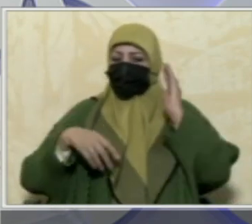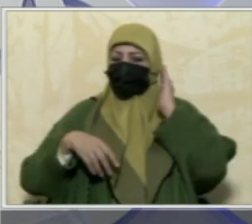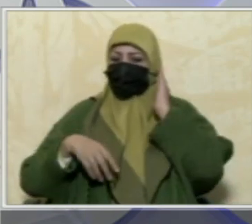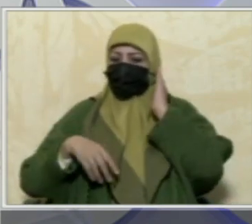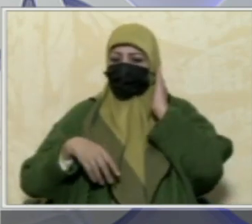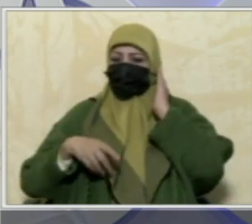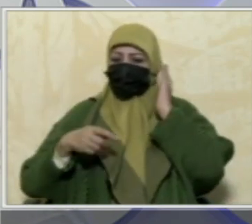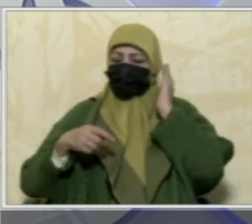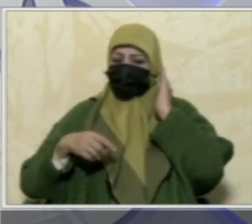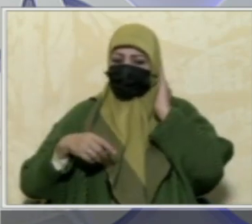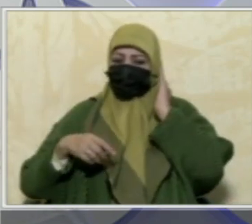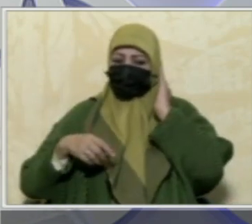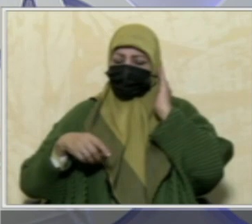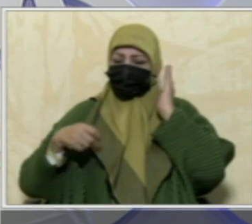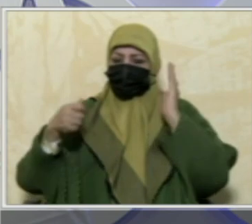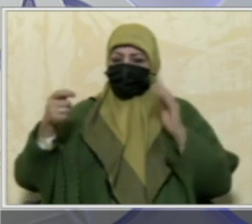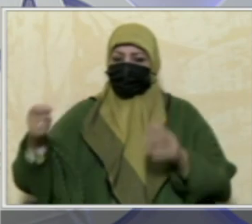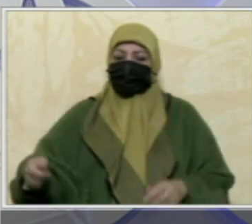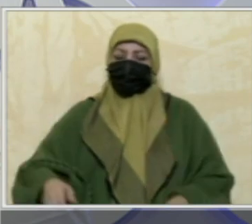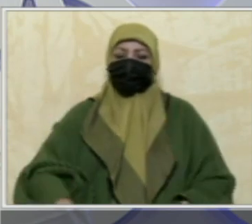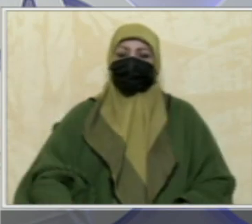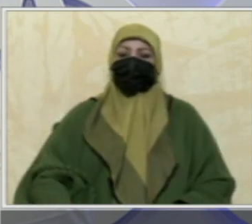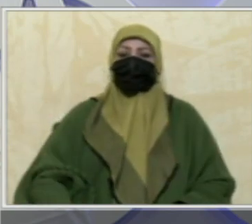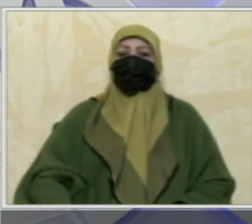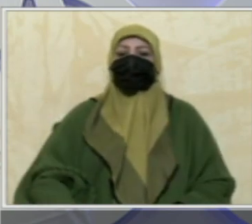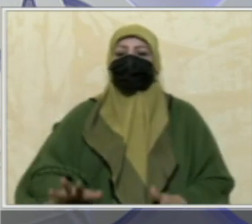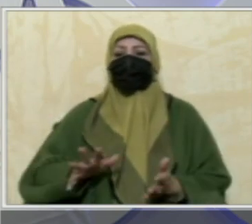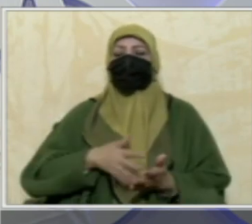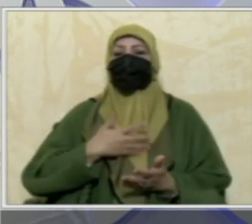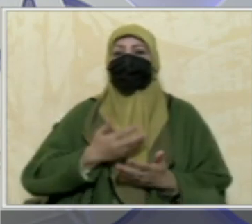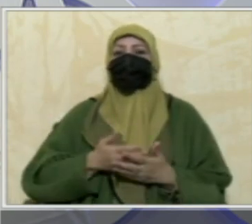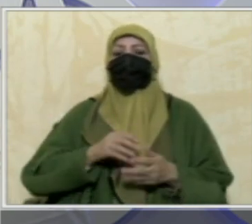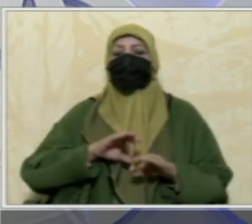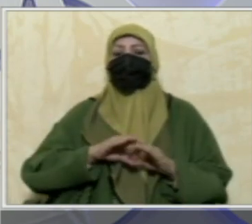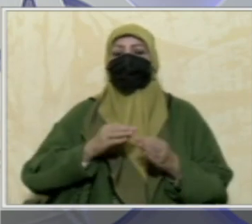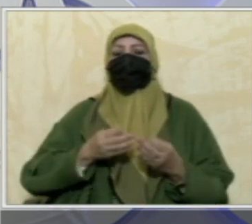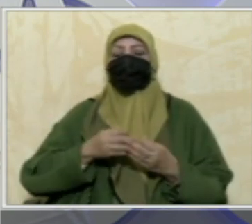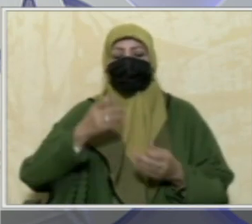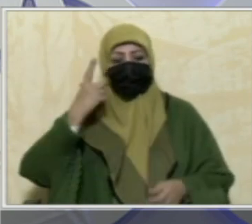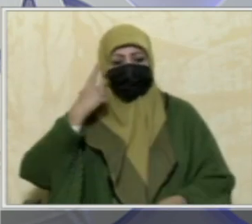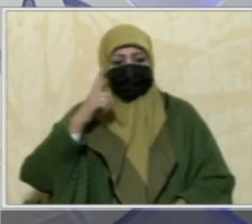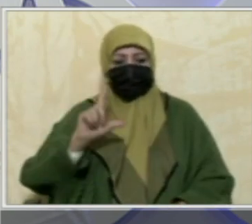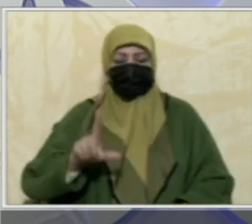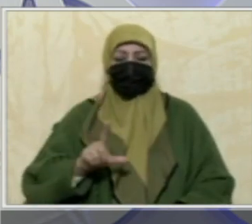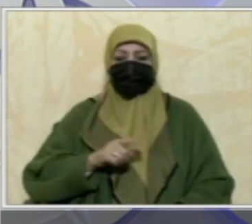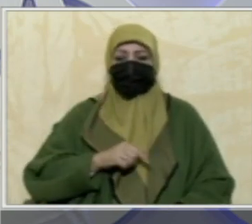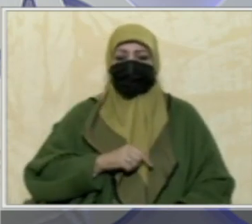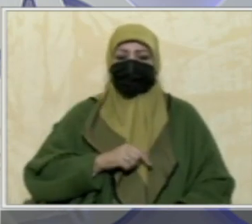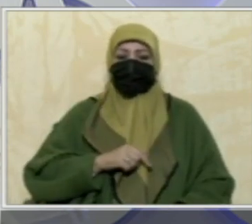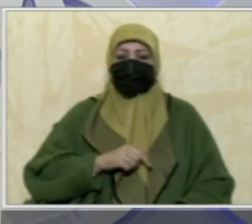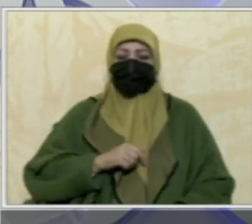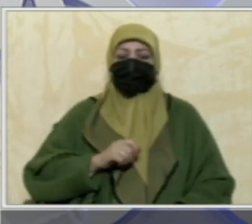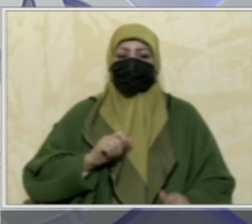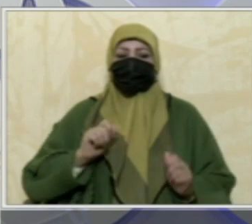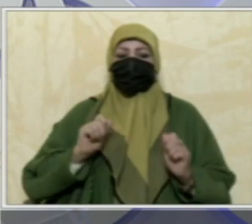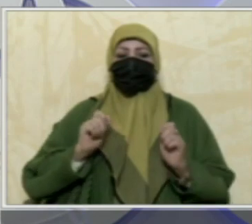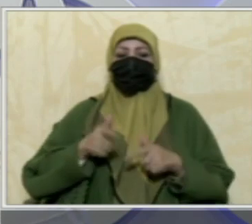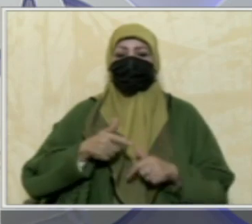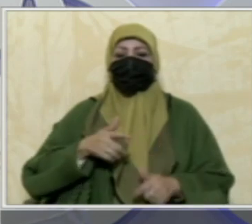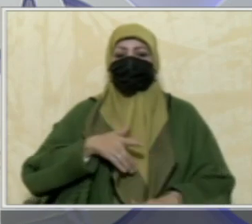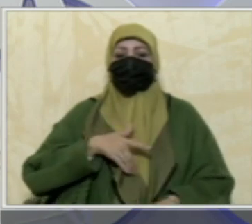واقع المجتمع الليبي اعرف ان الذي لا يضحي يشعر بحرج اجتماعي كبير